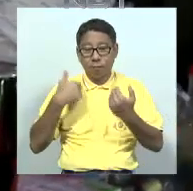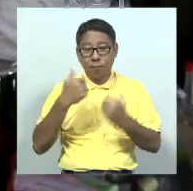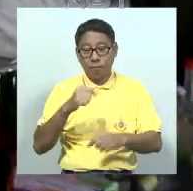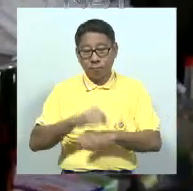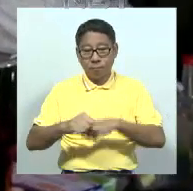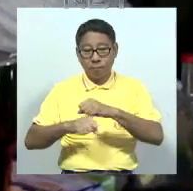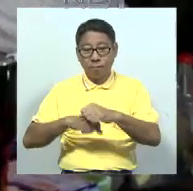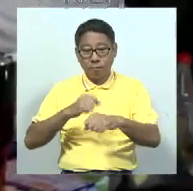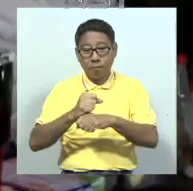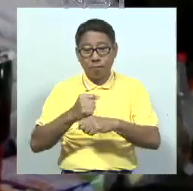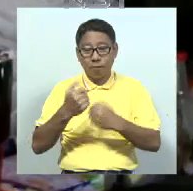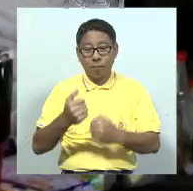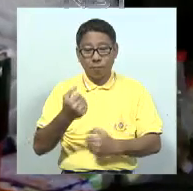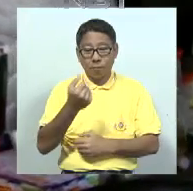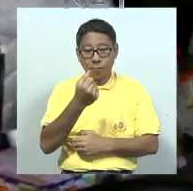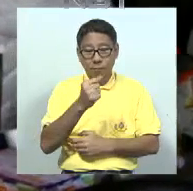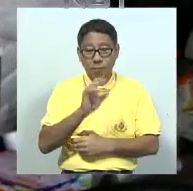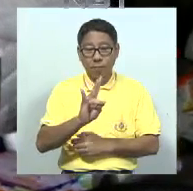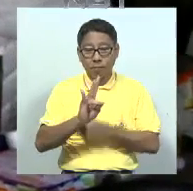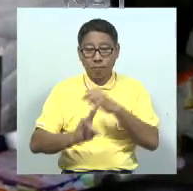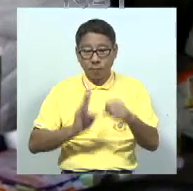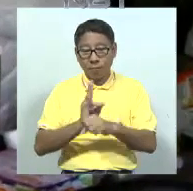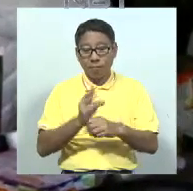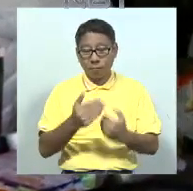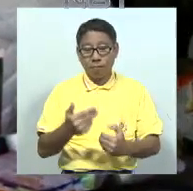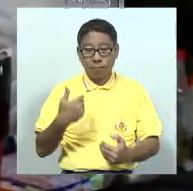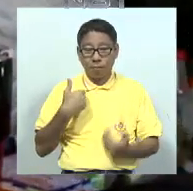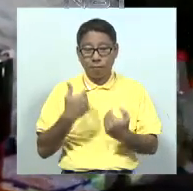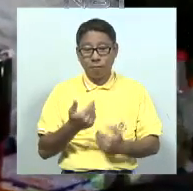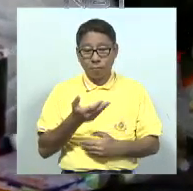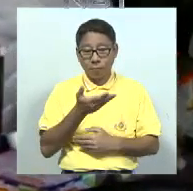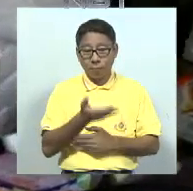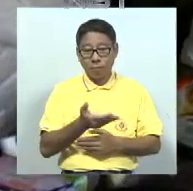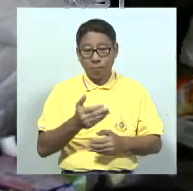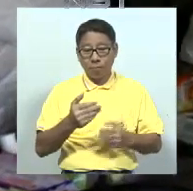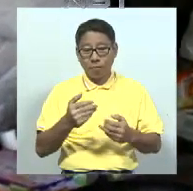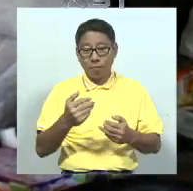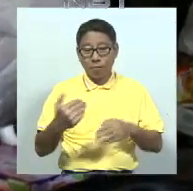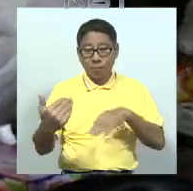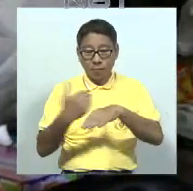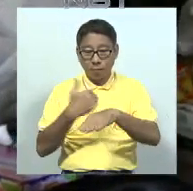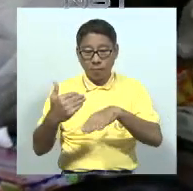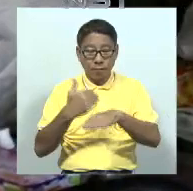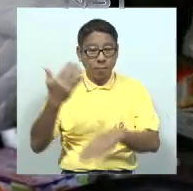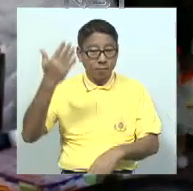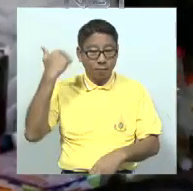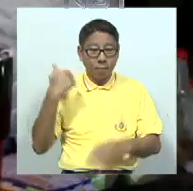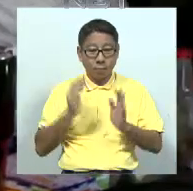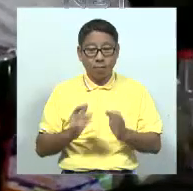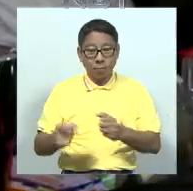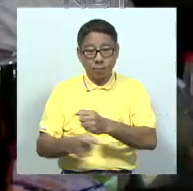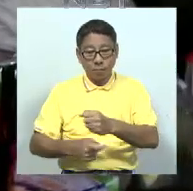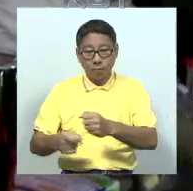ทางก็เพิ่งจะมีเมื่อ16-17ปีเนี่ยค่ะทางขอทางไป ครับ แล้วก่อนนั้นไปทางนาค่ะ แล้วแต่ก่อน